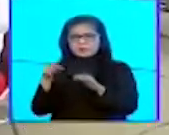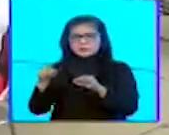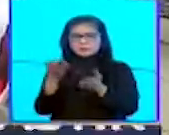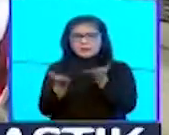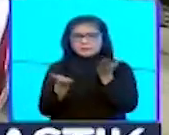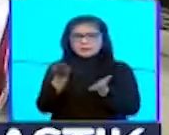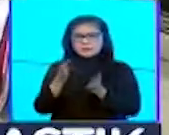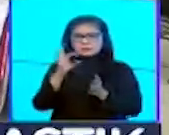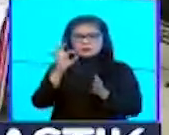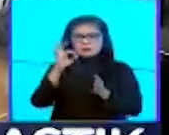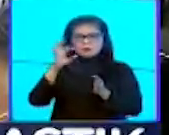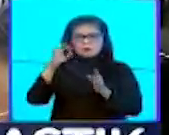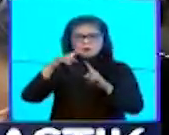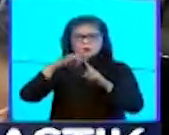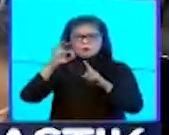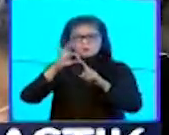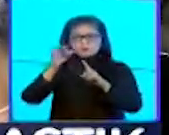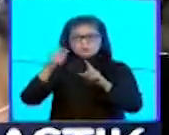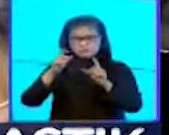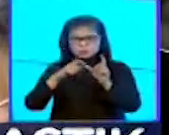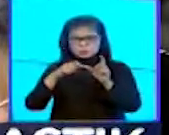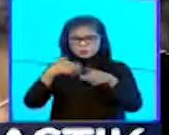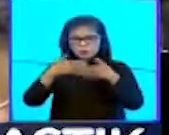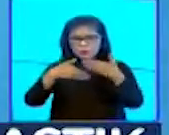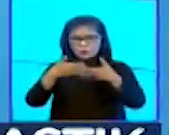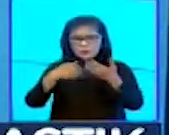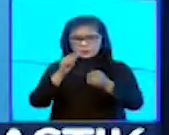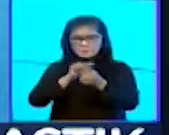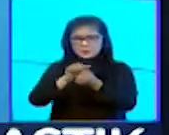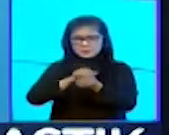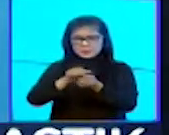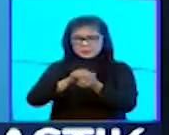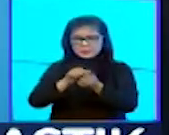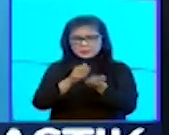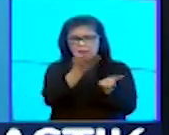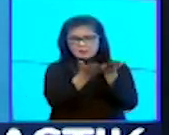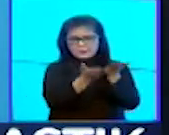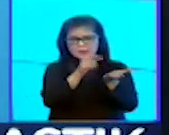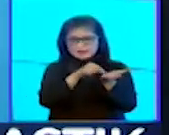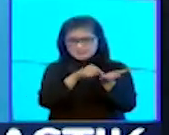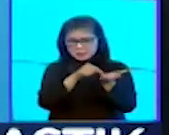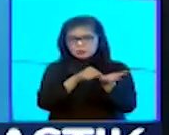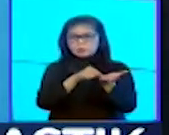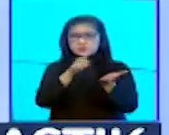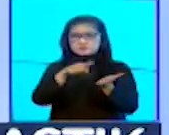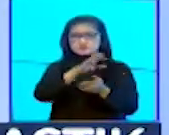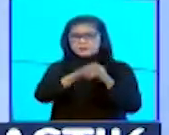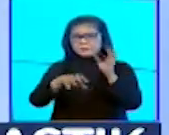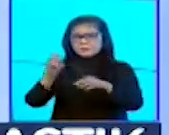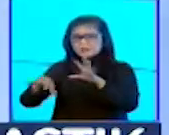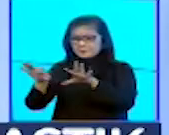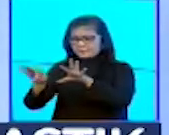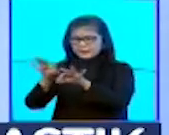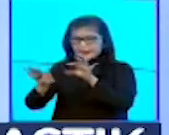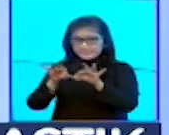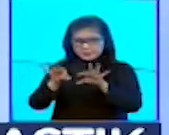dalam pengelolaan sampah plastik. Dengan memanfaatkan aplikasi, nantinya sampah-sampah plastik ini akan dipilah dan didaur ulang sehingga menjadi barang